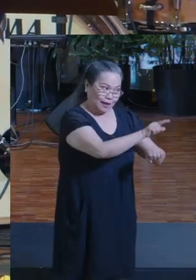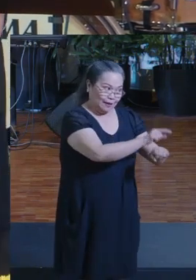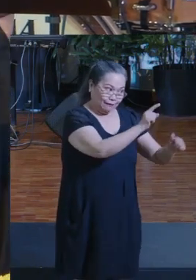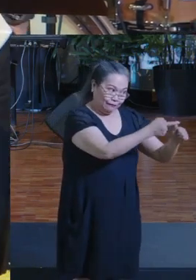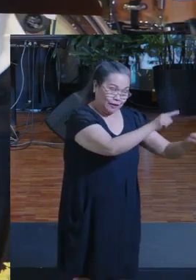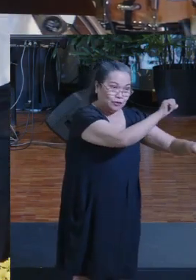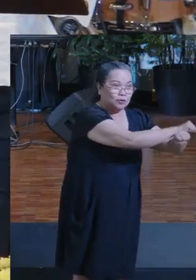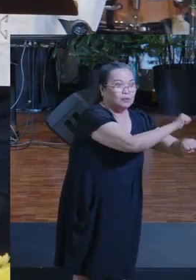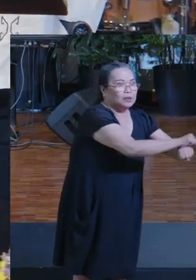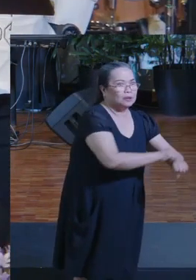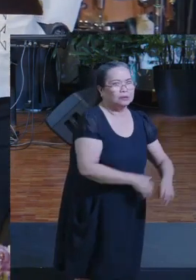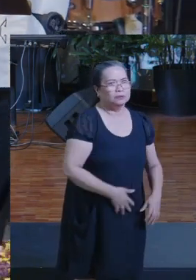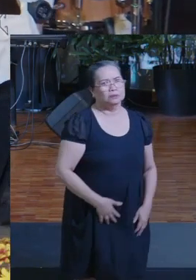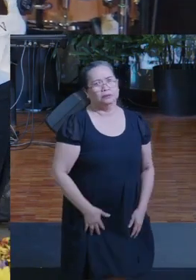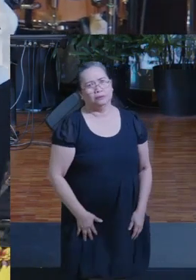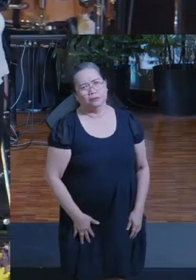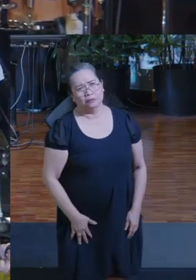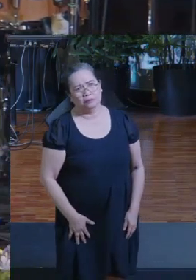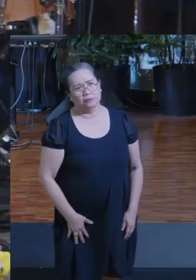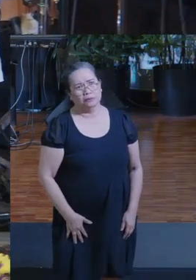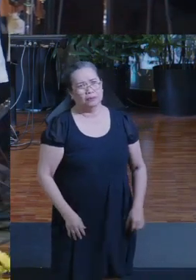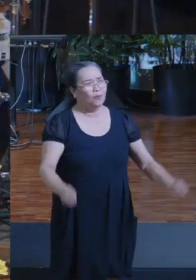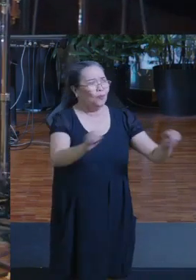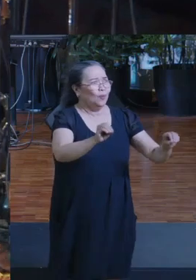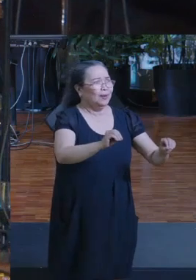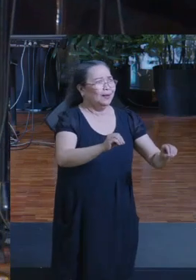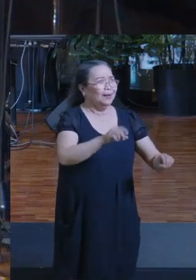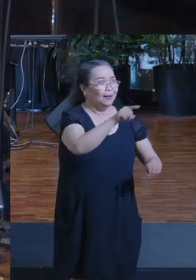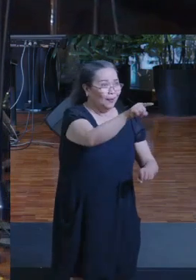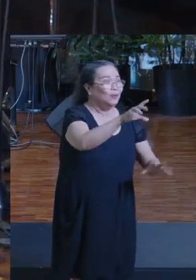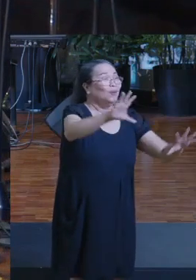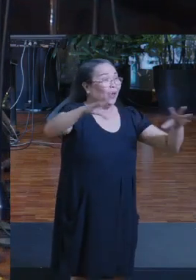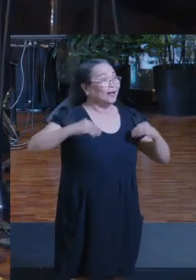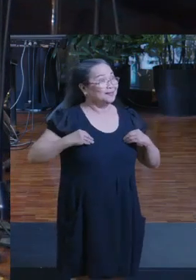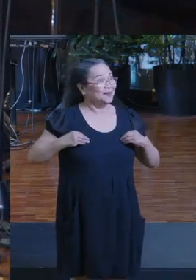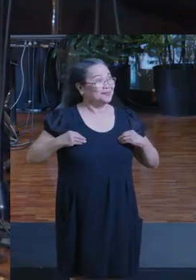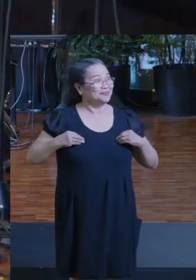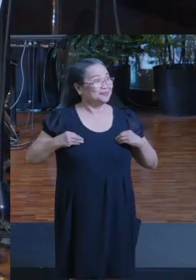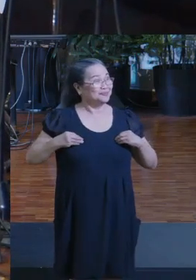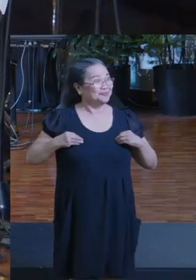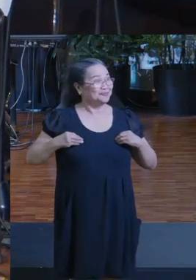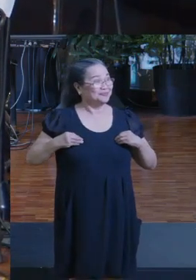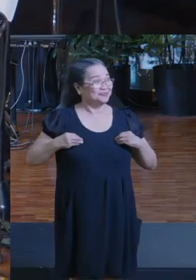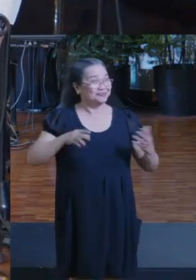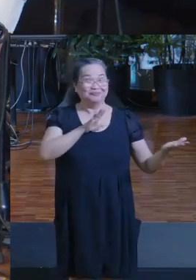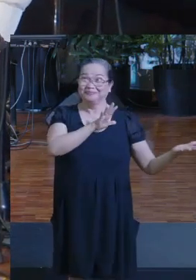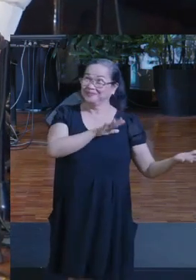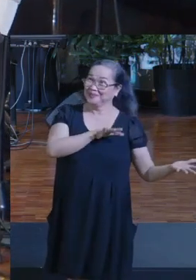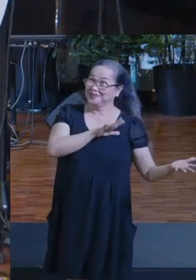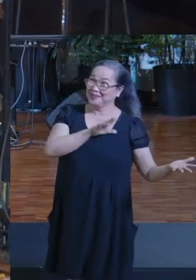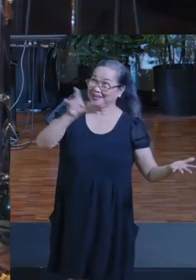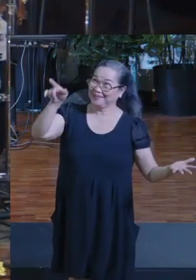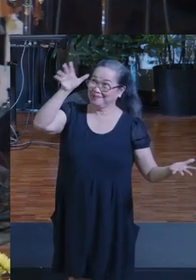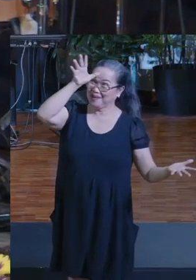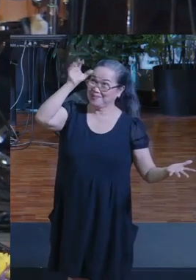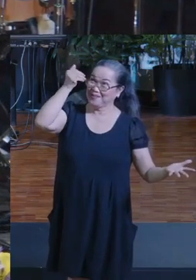Di ba ang ginagawa na lang ng benepisyaryo ay iniintay na lang at umaasa